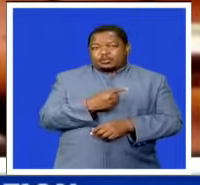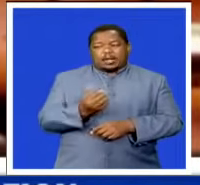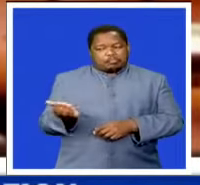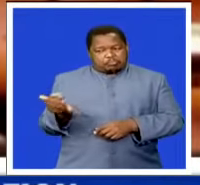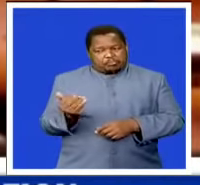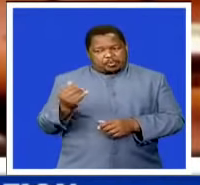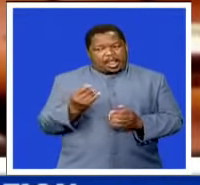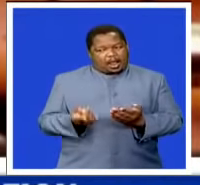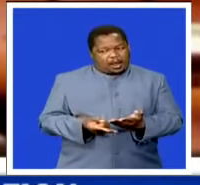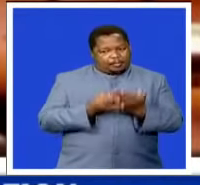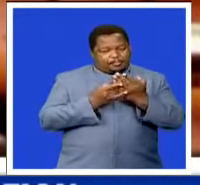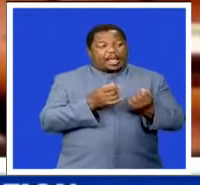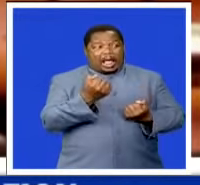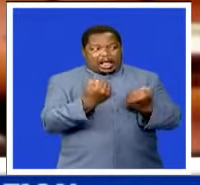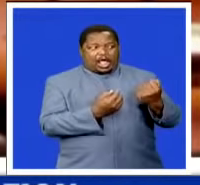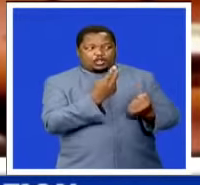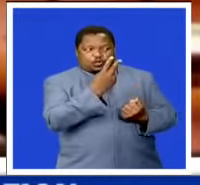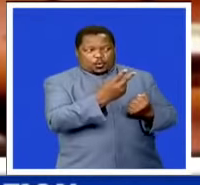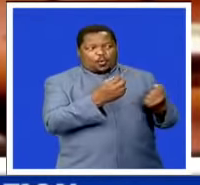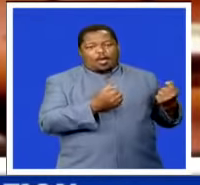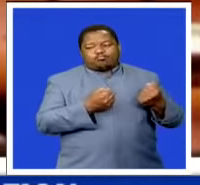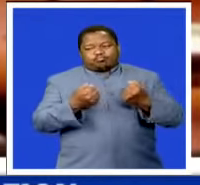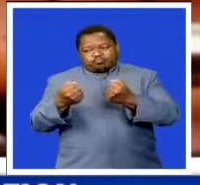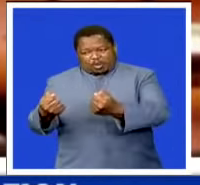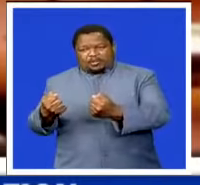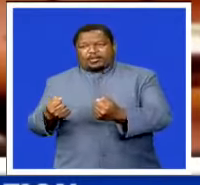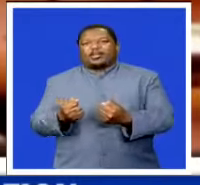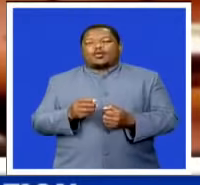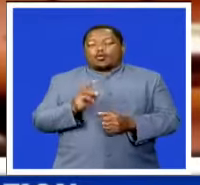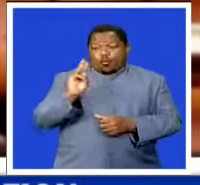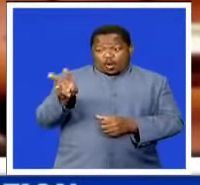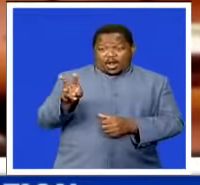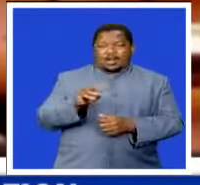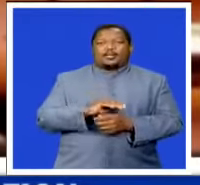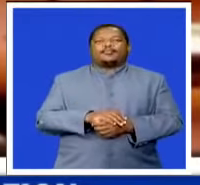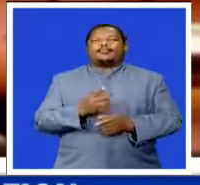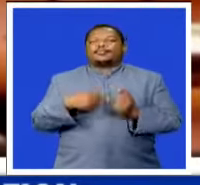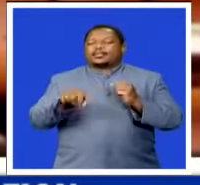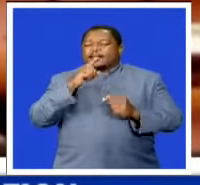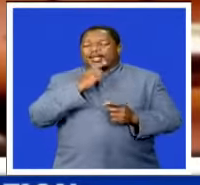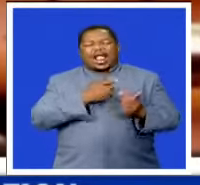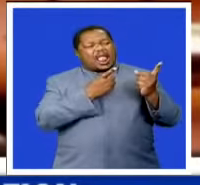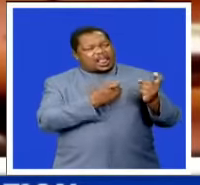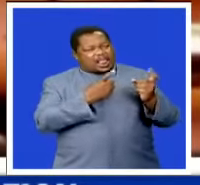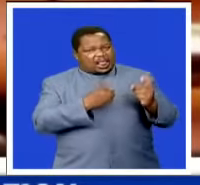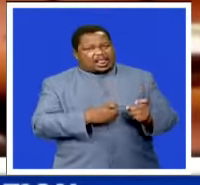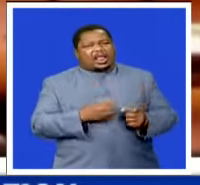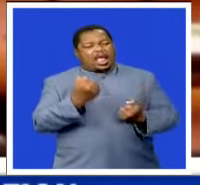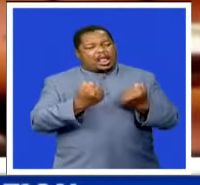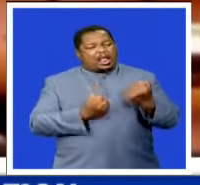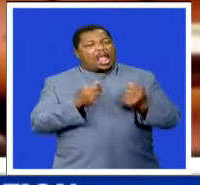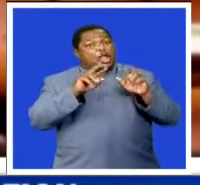Africa. Lelinye licala laphenyelwa lo namnisi ukuthi waphindze wathatha imali lengu